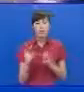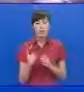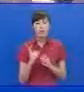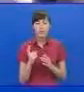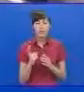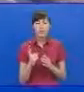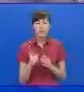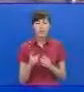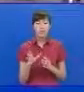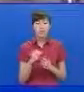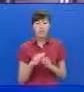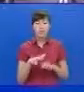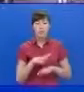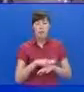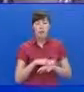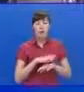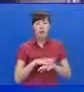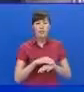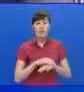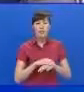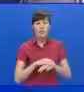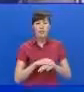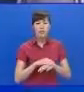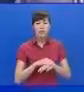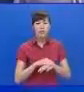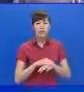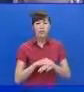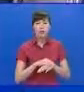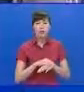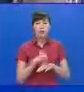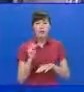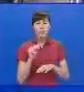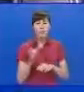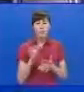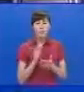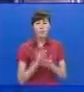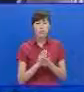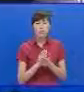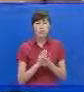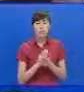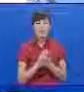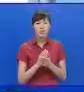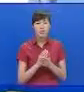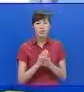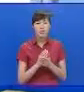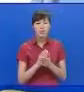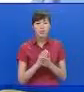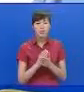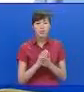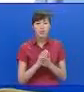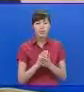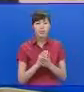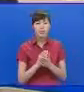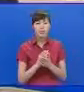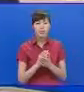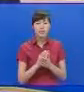біз мақта бейі, мақта менен жүзім. Жүзім бар. Бар. Енді мұны әлі жоқ, жоспарда.